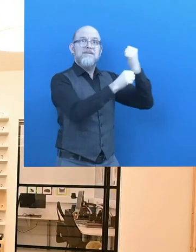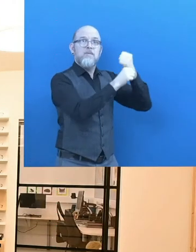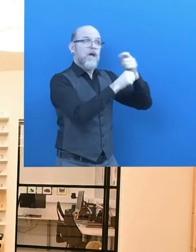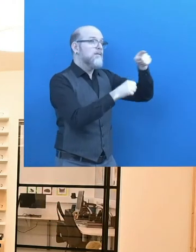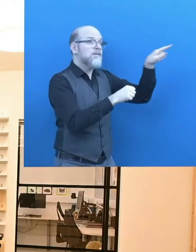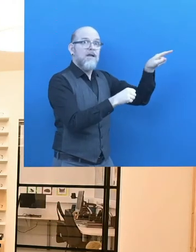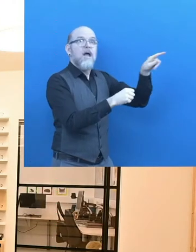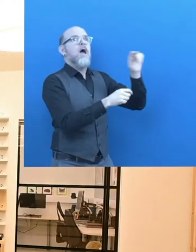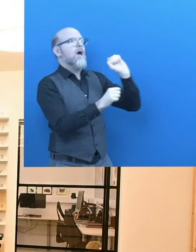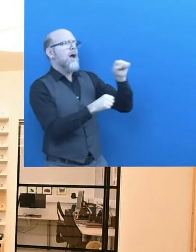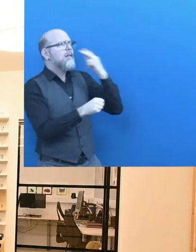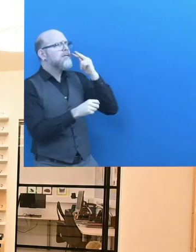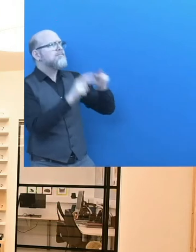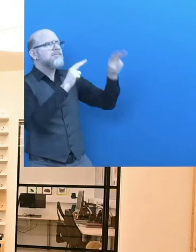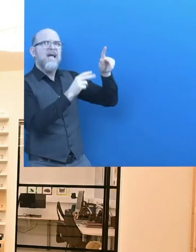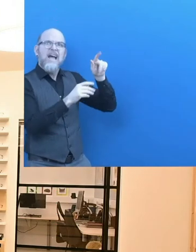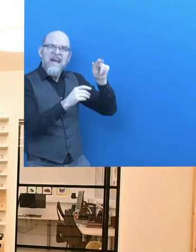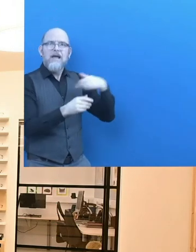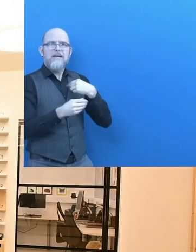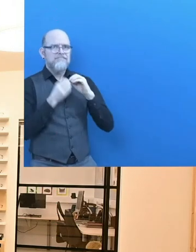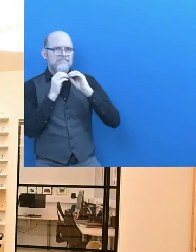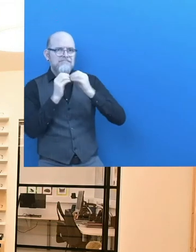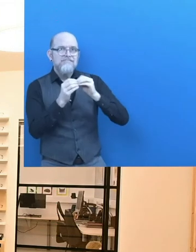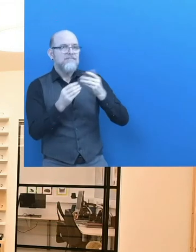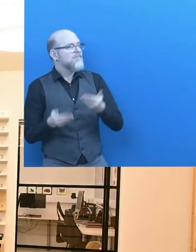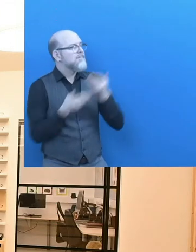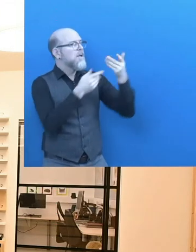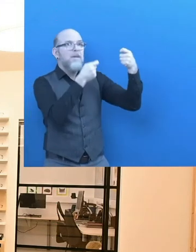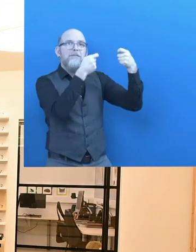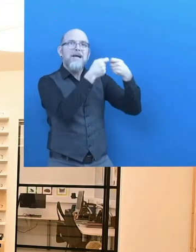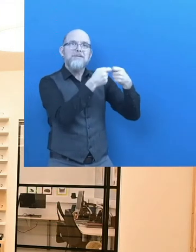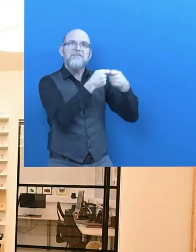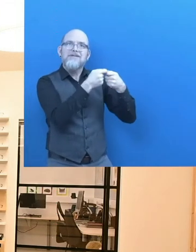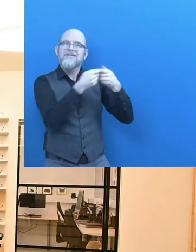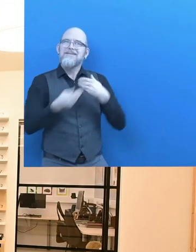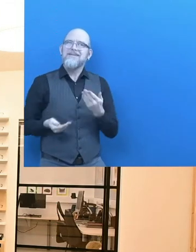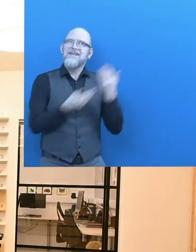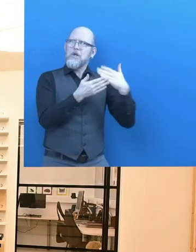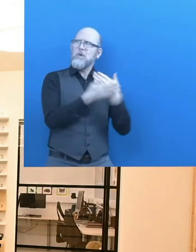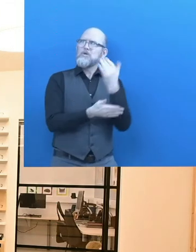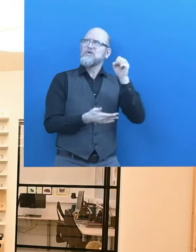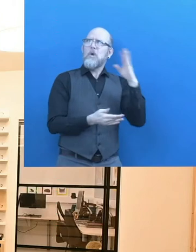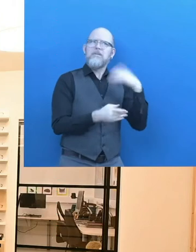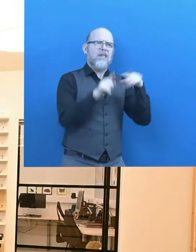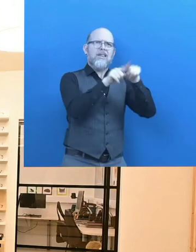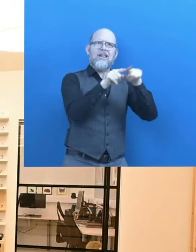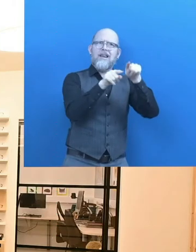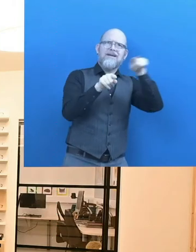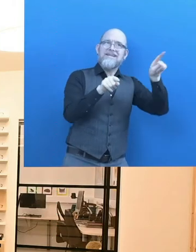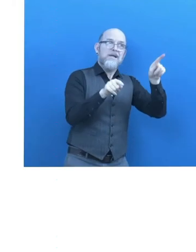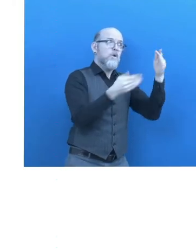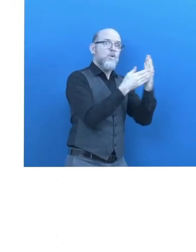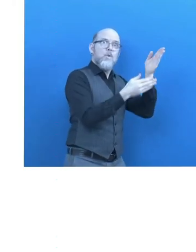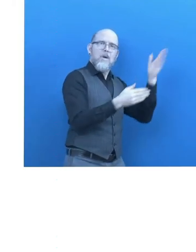Ein weiterer Bereich ist natürlich, dass wir neue Berufsfelder, die es für unsere Zielgruppe gibt, auch technologisch